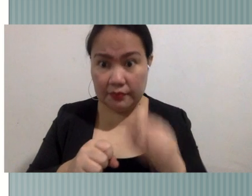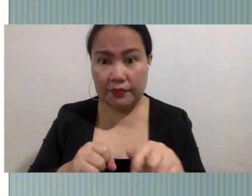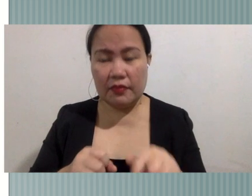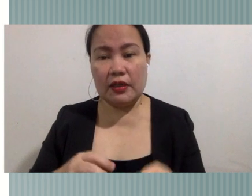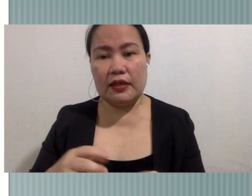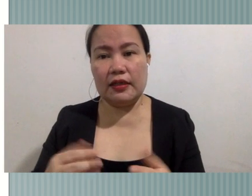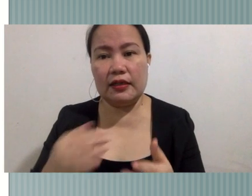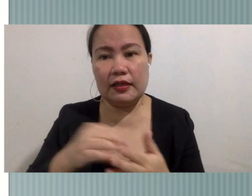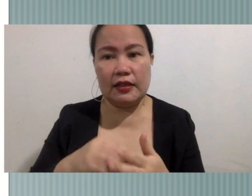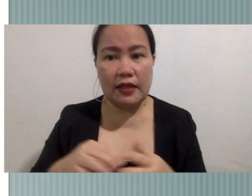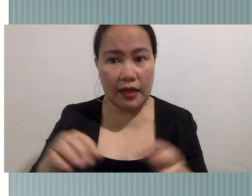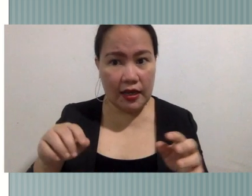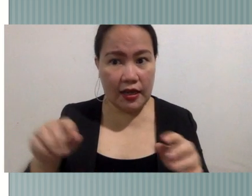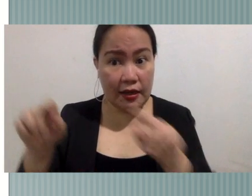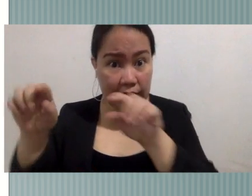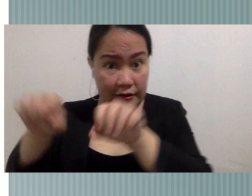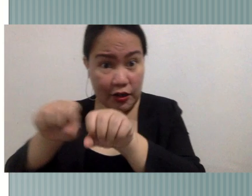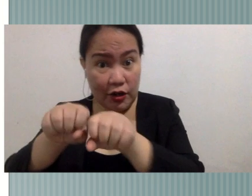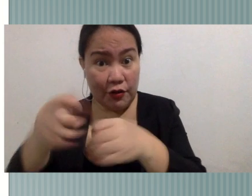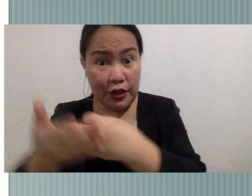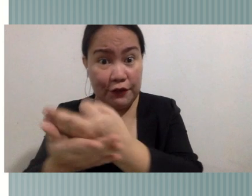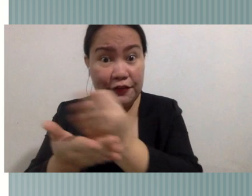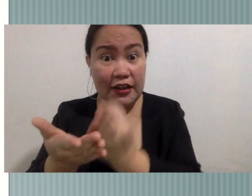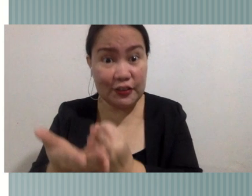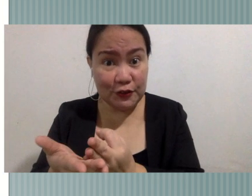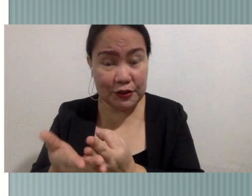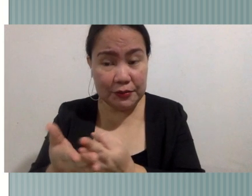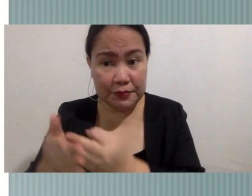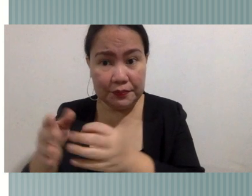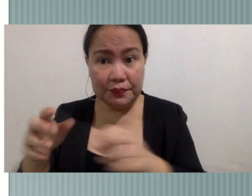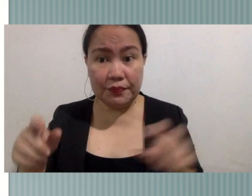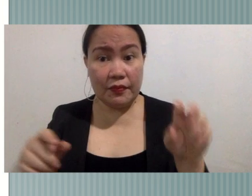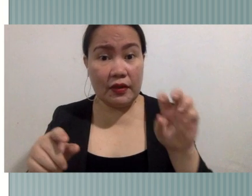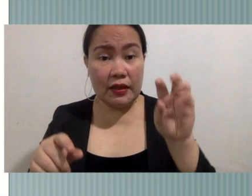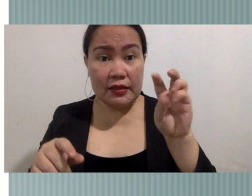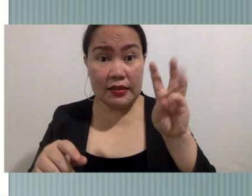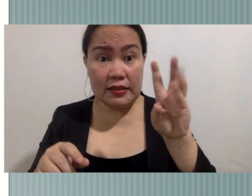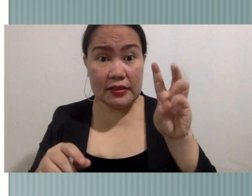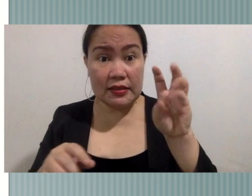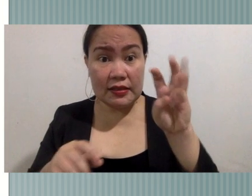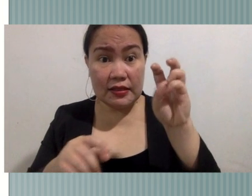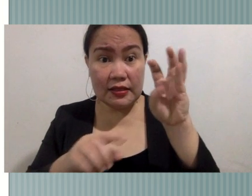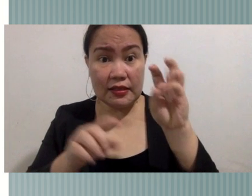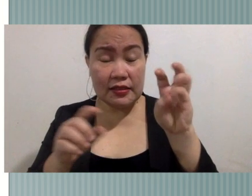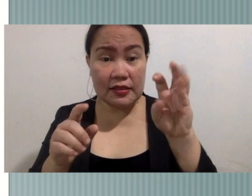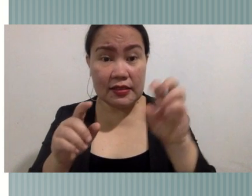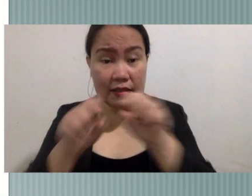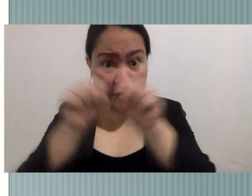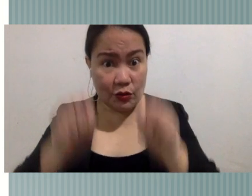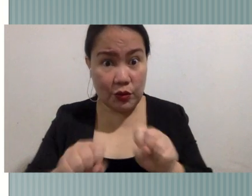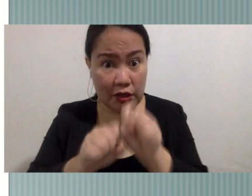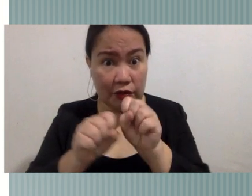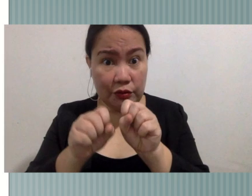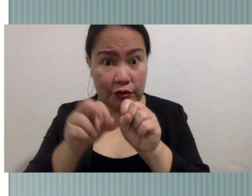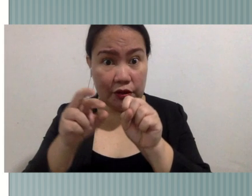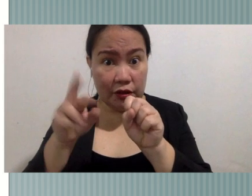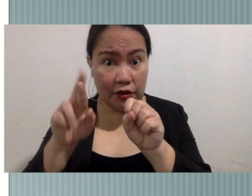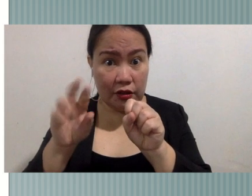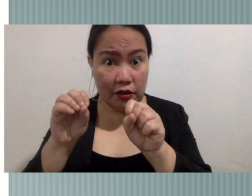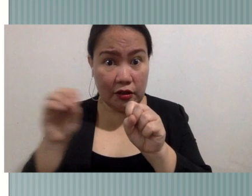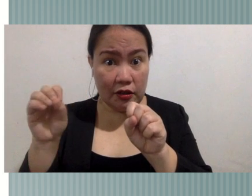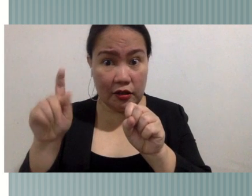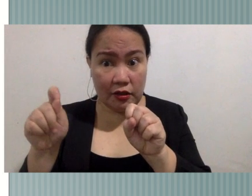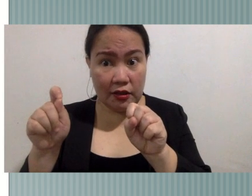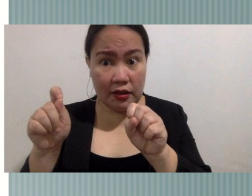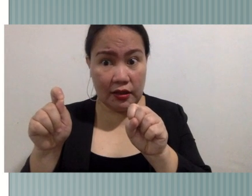So, kunin lang natin tong square root nito. Ang square root ng 16, so, paano natin ulit kunin? Doon